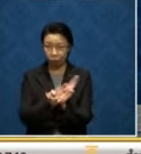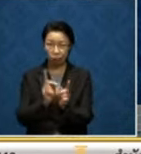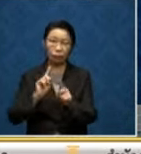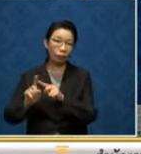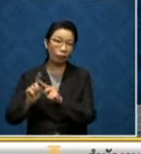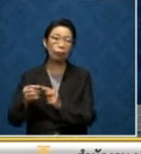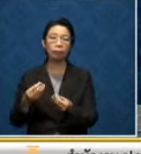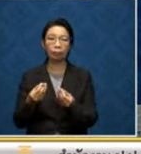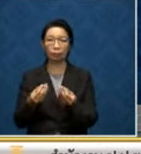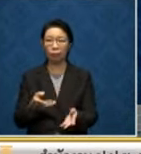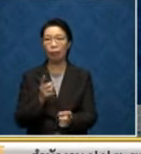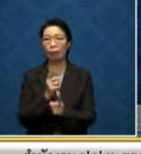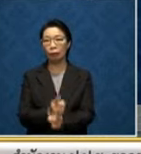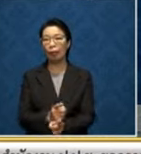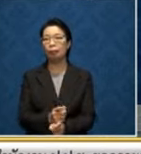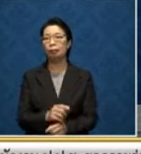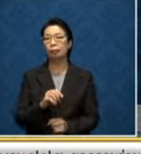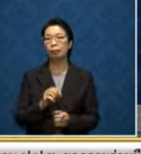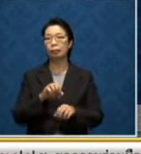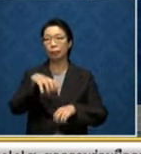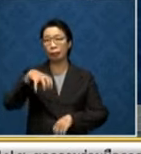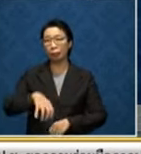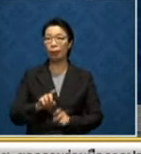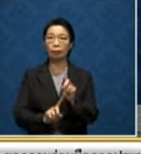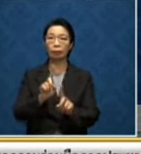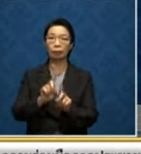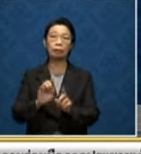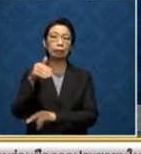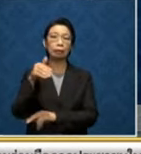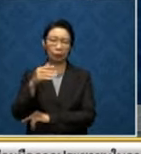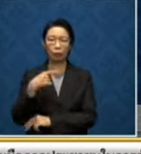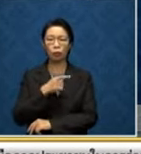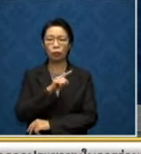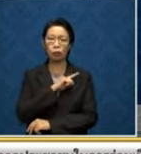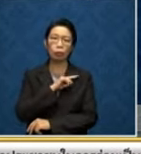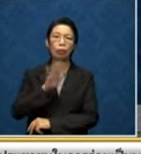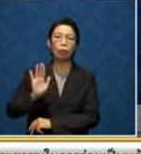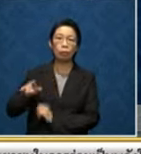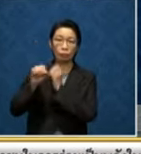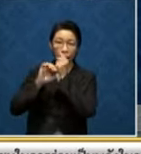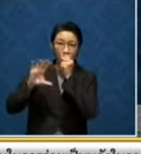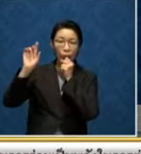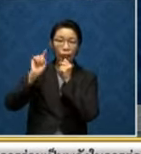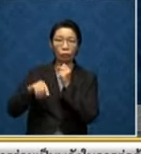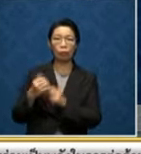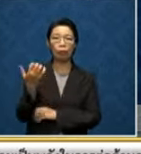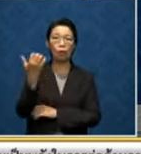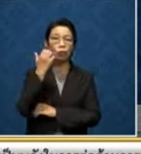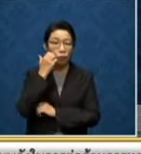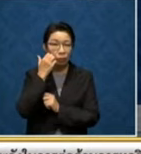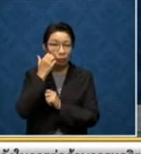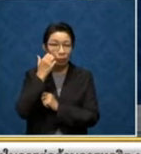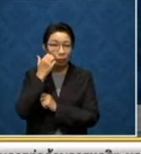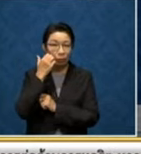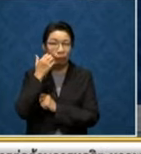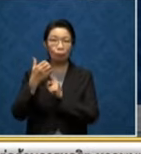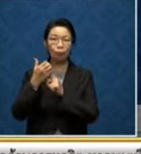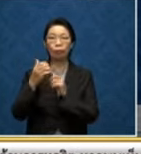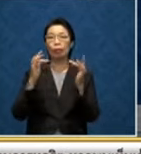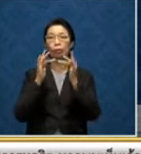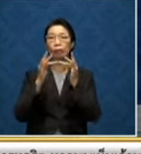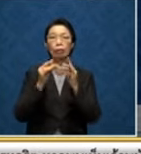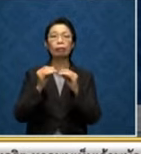สถิติแห่งชาติเพราะฉะนั้นนี่คือบทบาทสำคัญของกสทชการจัดให้มีสัญญาณโทรศัพท์เคลื่อนที่และบริการอินเทอร์เน็ต